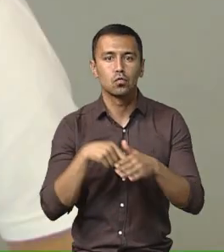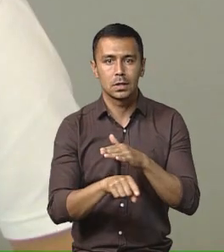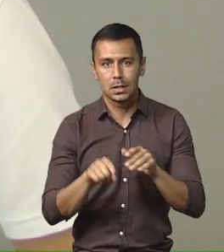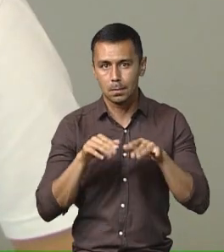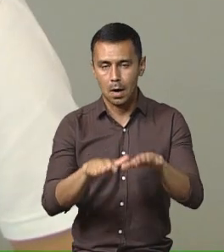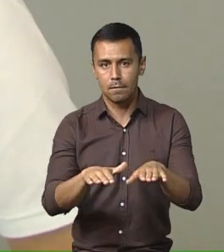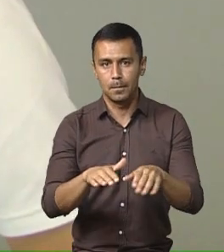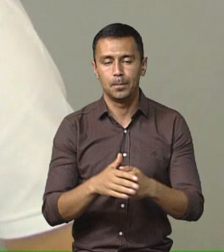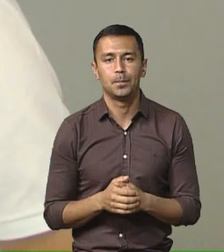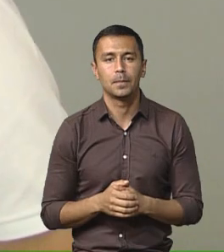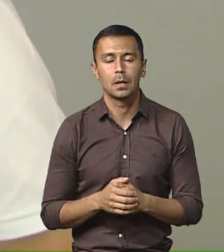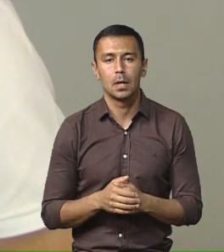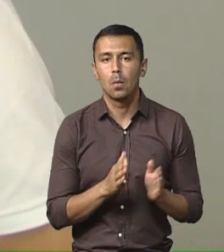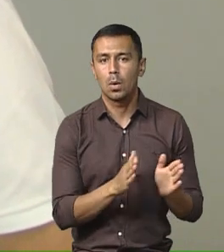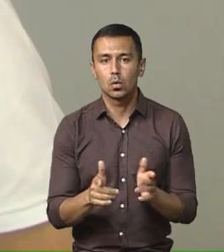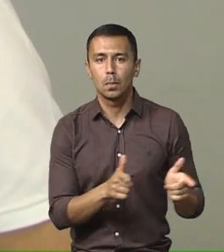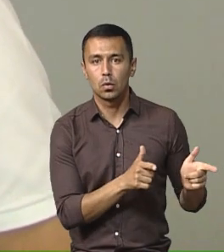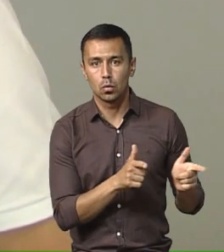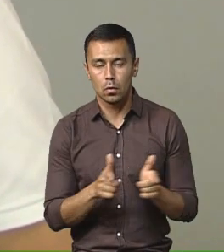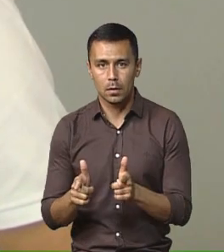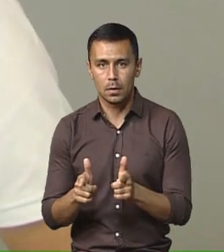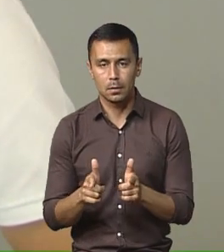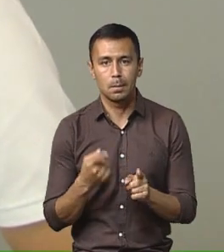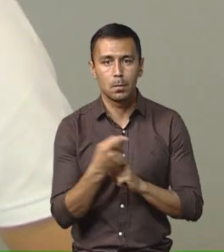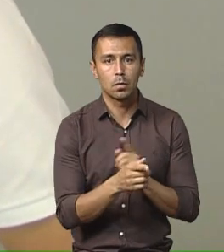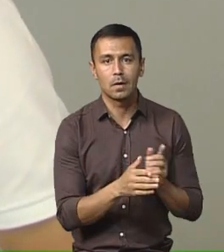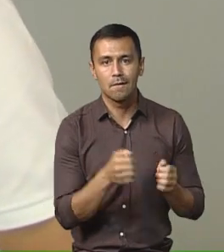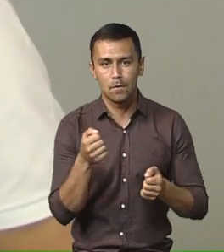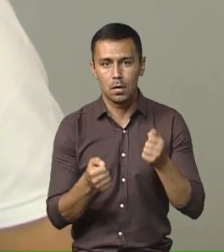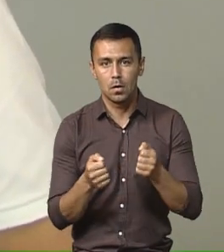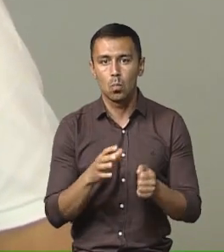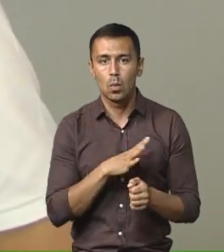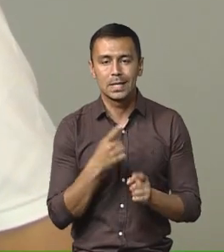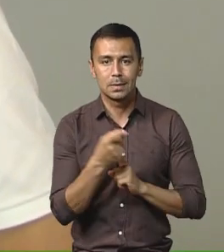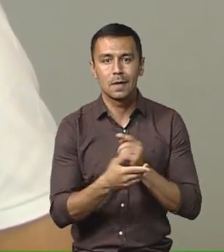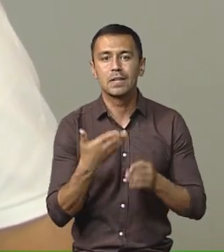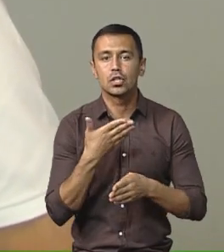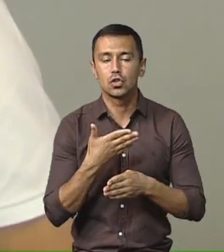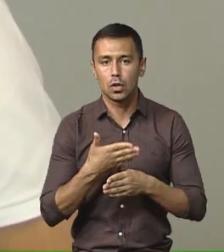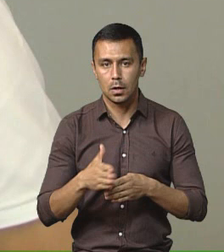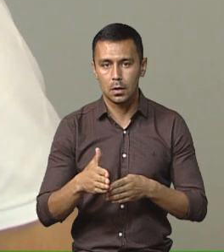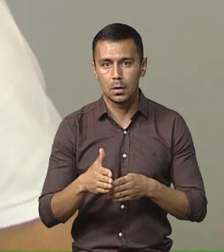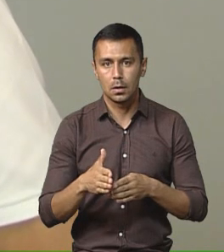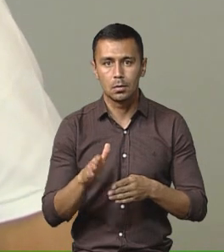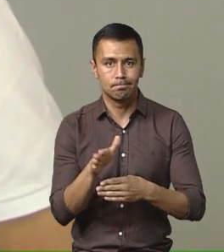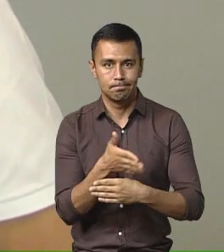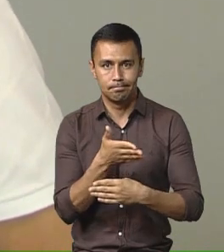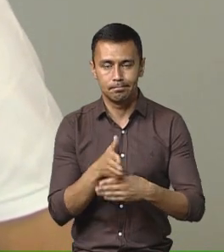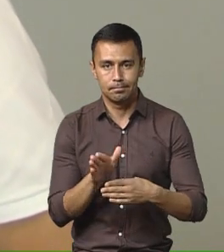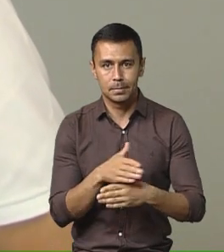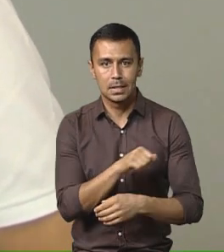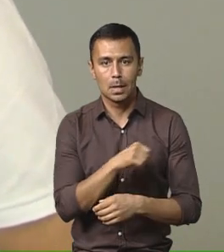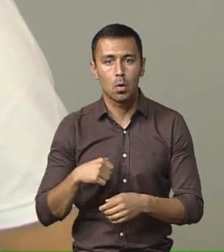справ Віктор Новіцький. Порядку підготовки водії відбулися зміни в частині розмежування